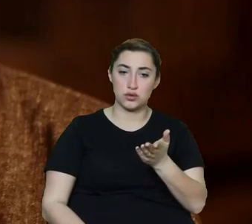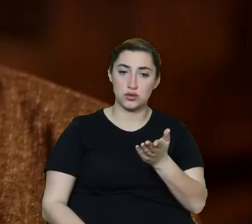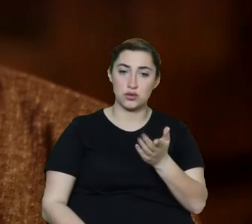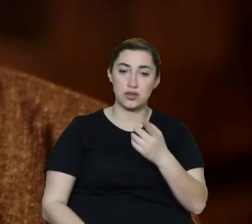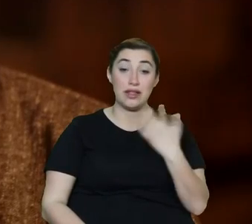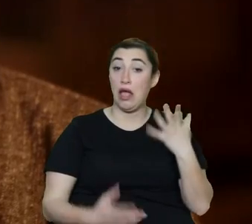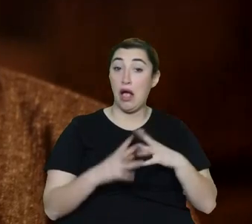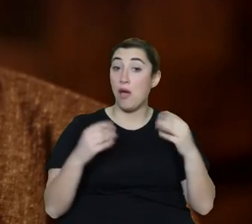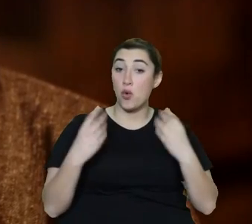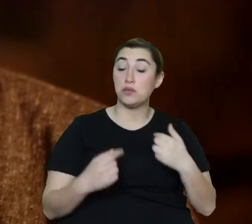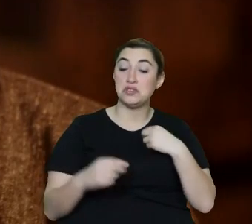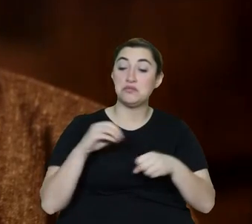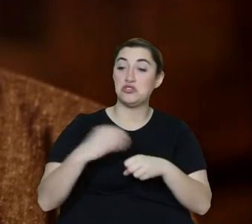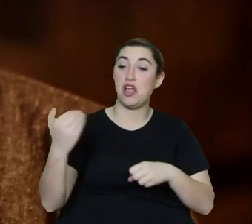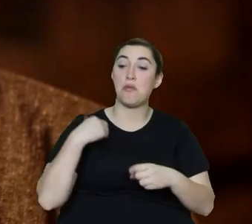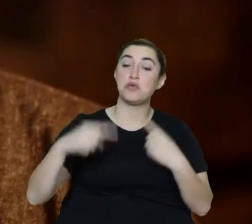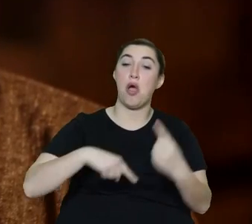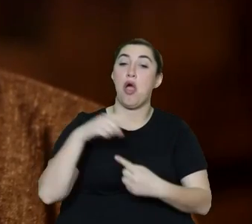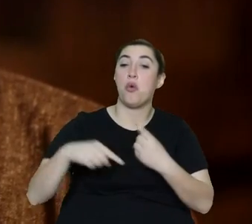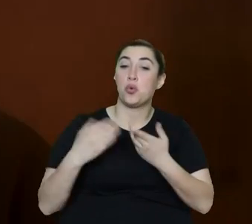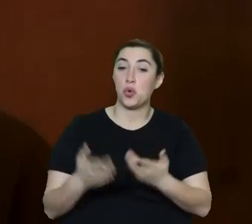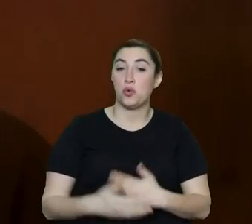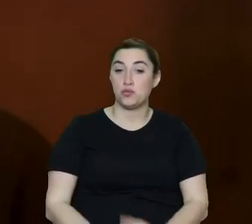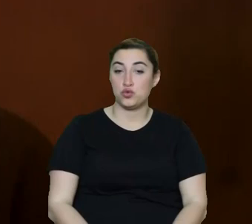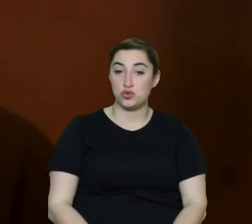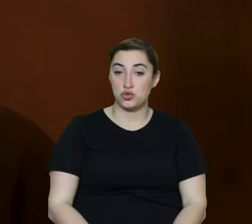Ne kaybettiyse bizde aramaya gelmiş.